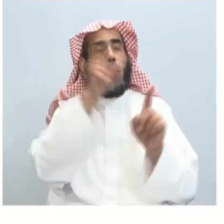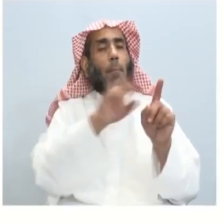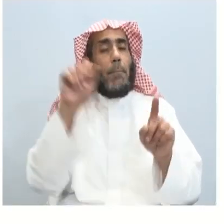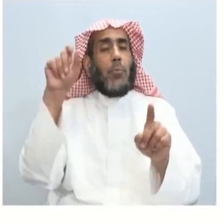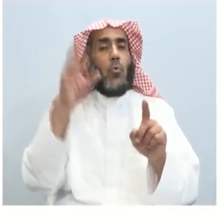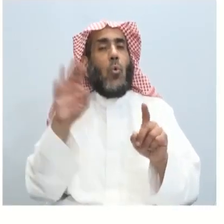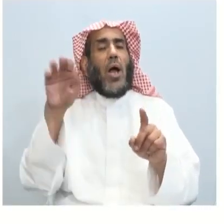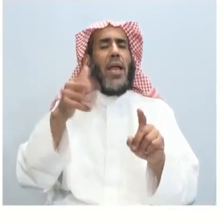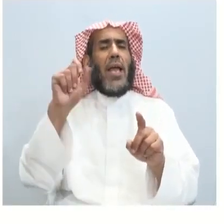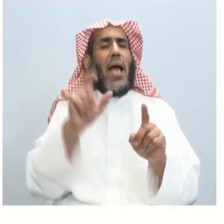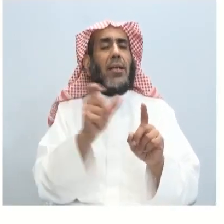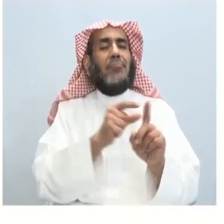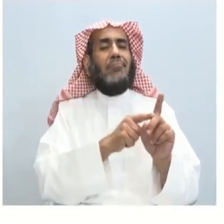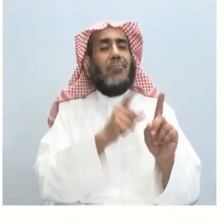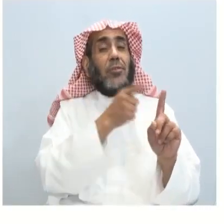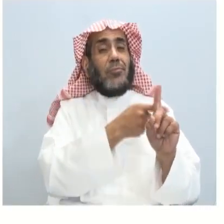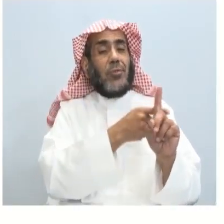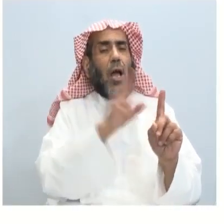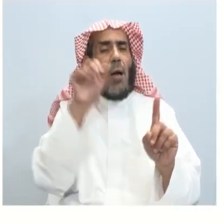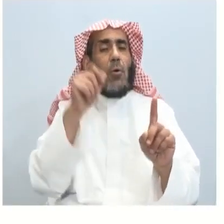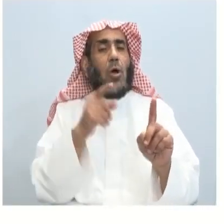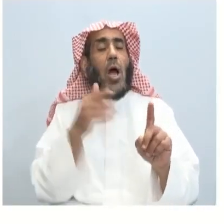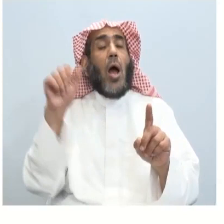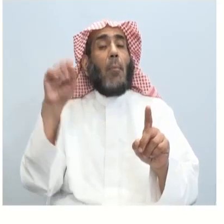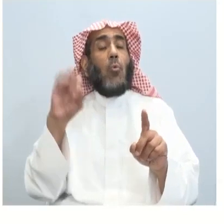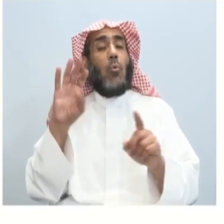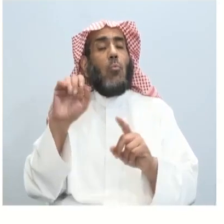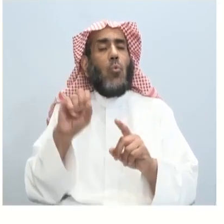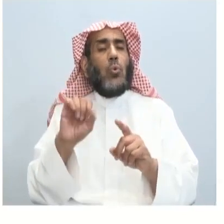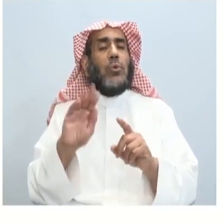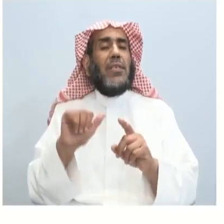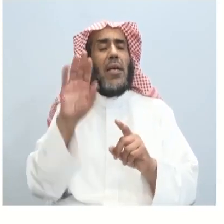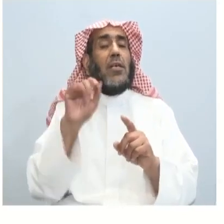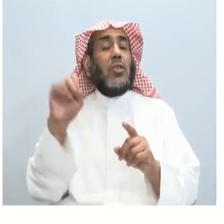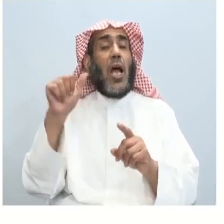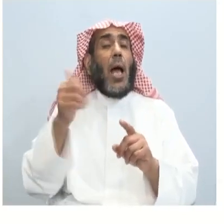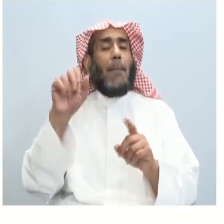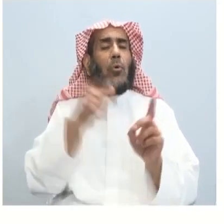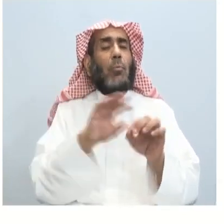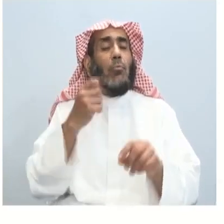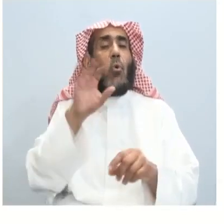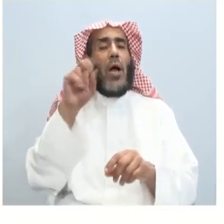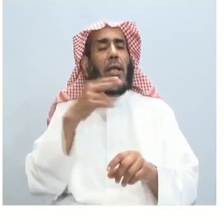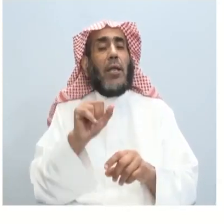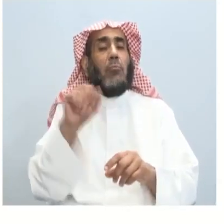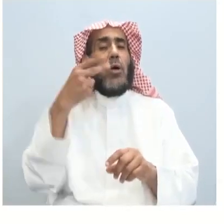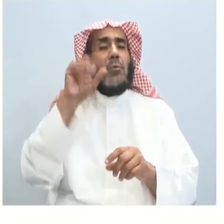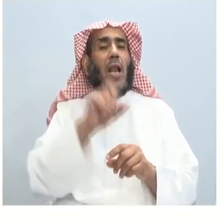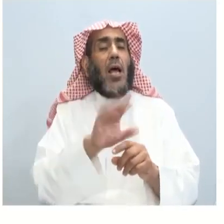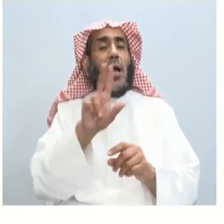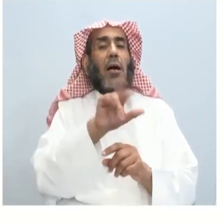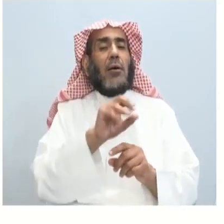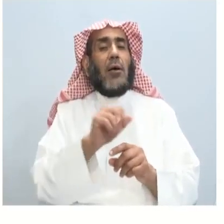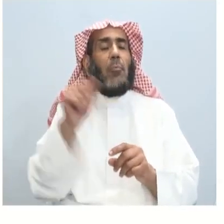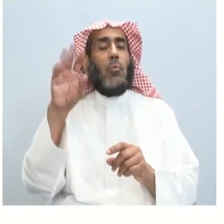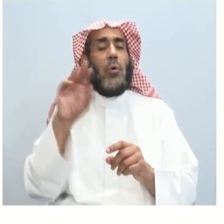بن حيان ابو موسى جابر بن حيان بن عبد الله طبعا